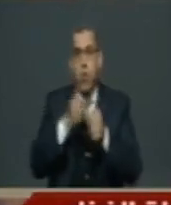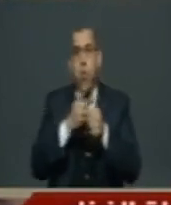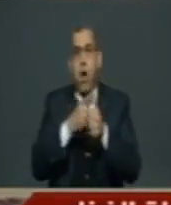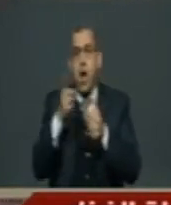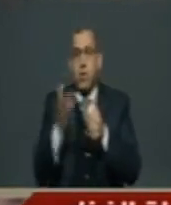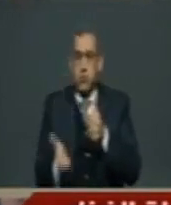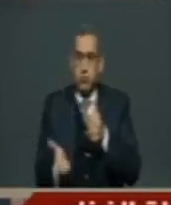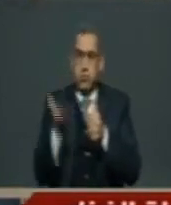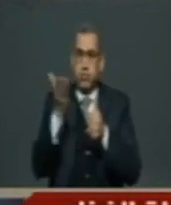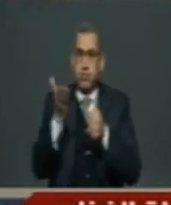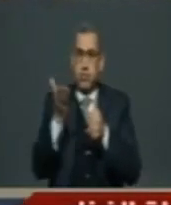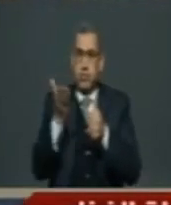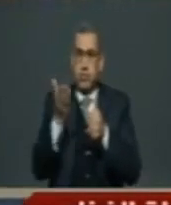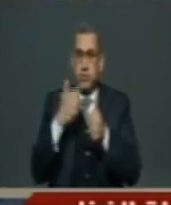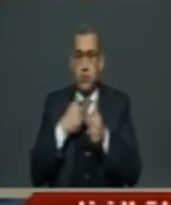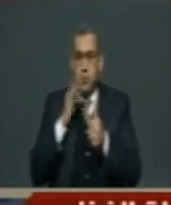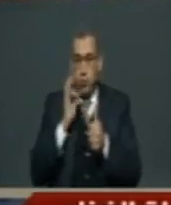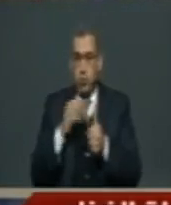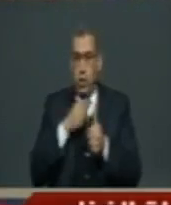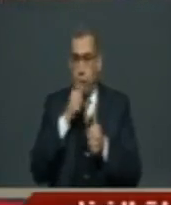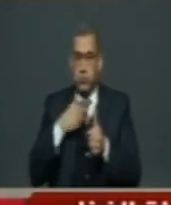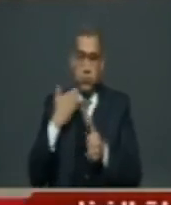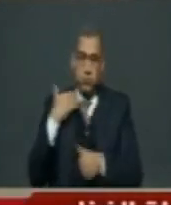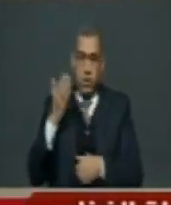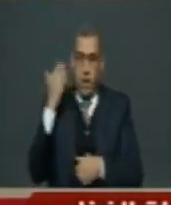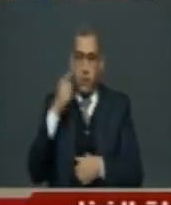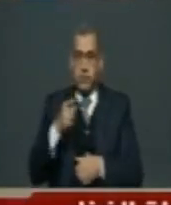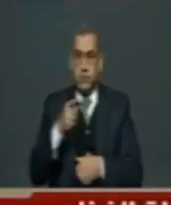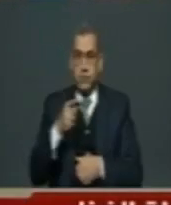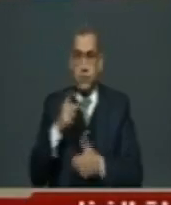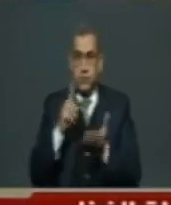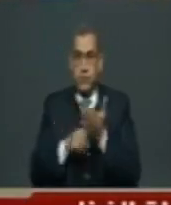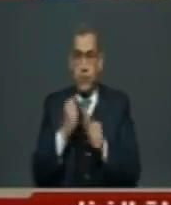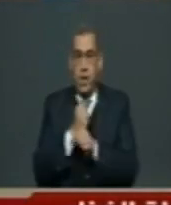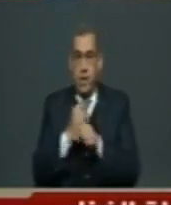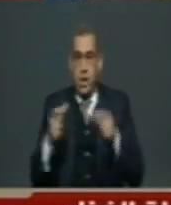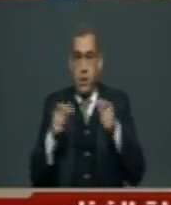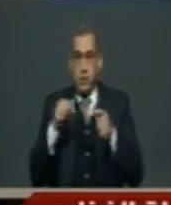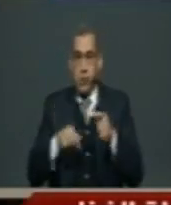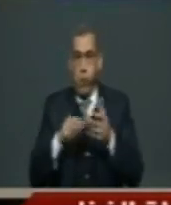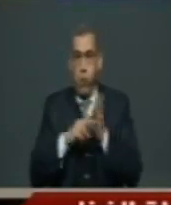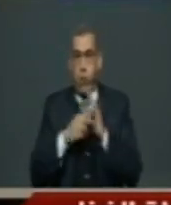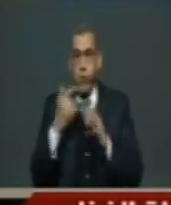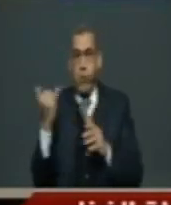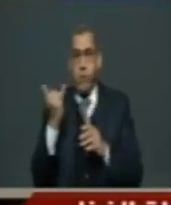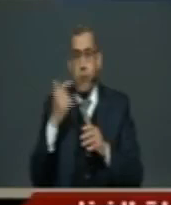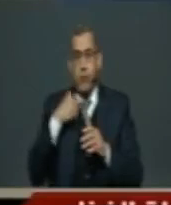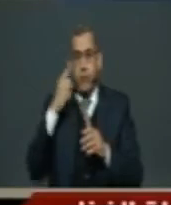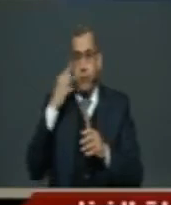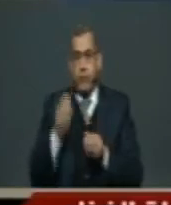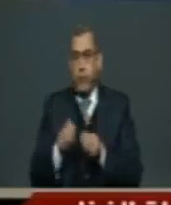انا شرفت ان حضرتك كنت ترأس هذا الاجتماع، ووجهت ان الموضوع مش هنديه